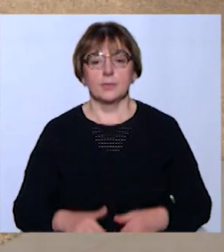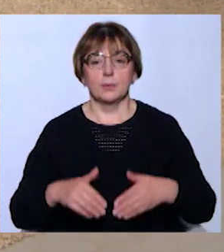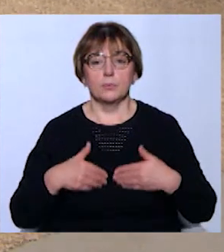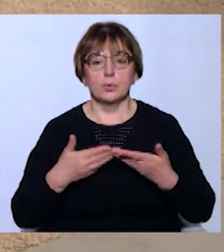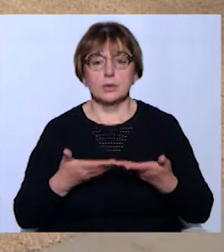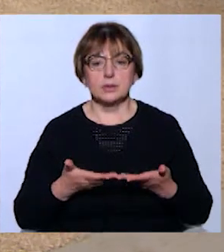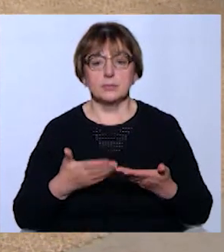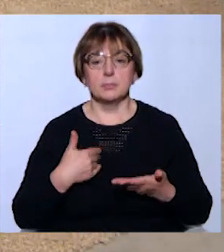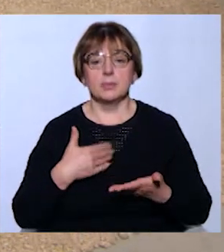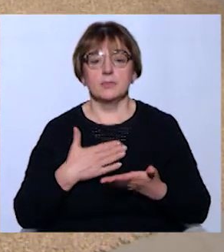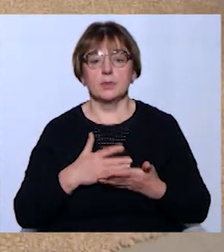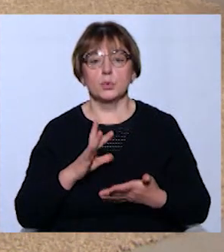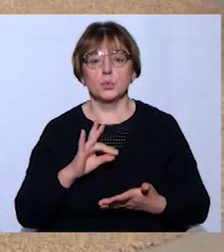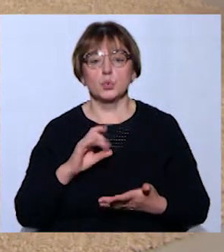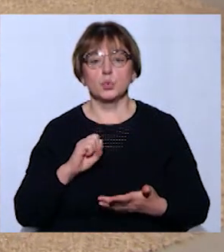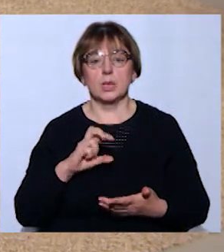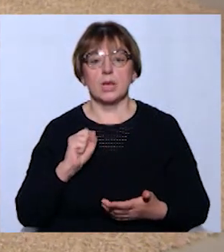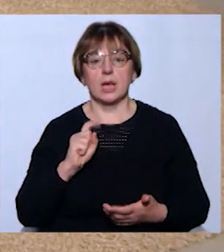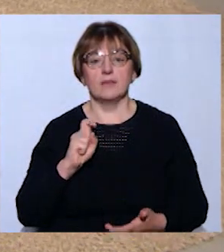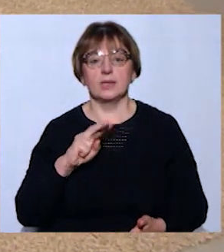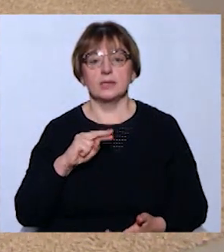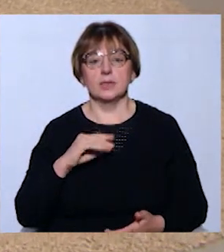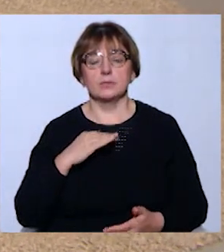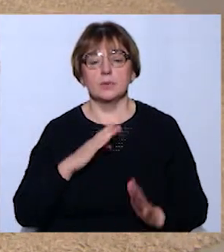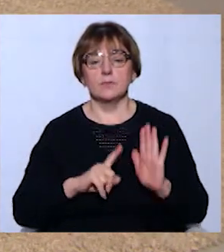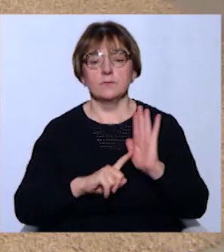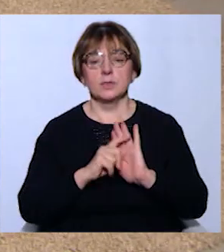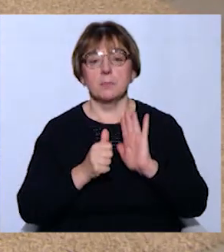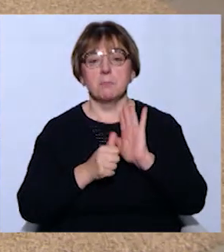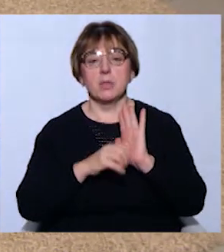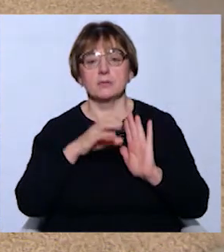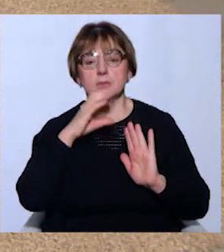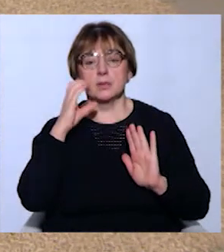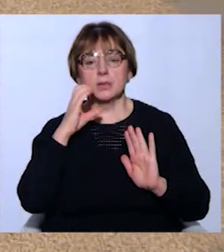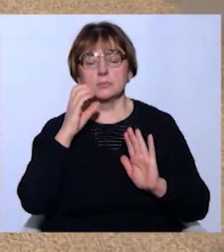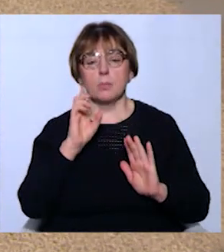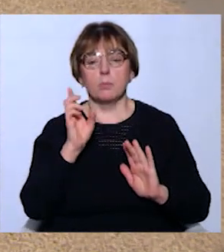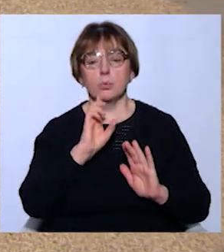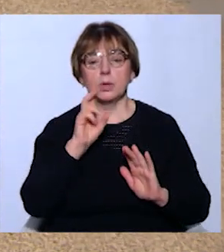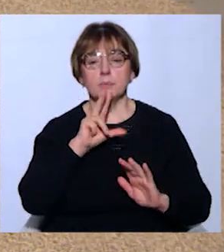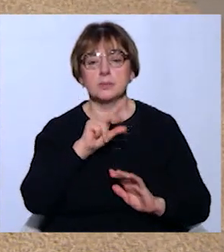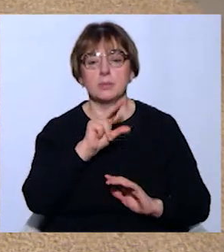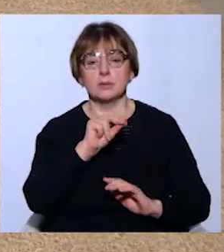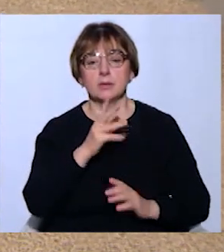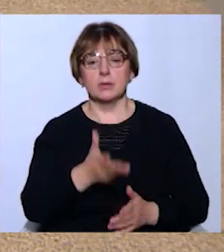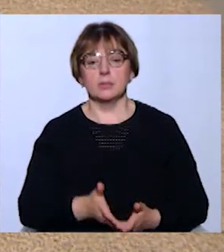მოგესალმებით, მე გახლავართ რუსუდან ახვლედიანი. ჩვენ ვიწყებთ გაკვეთილს მეექვსე კლასელებისათვის ბუნების